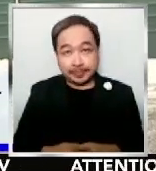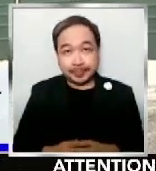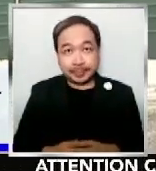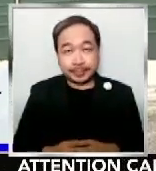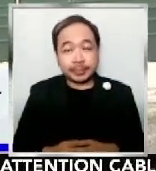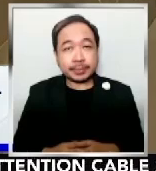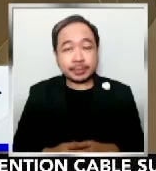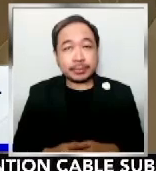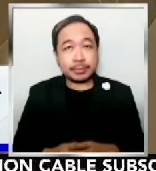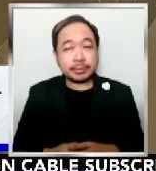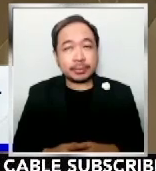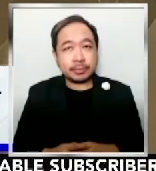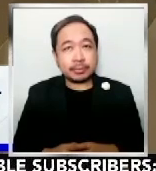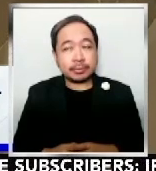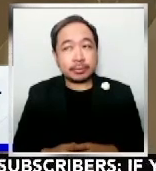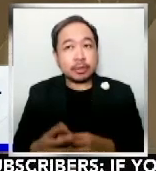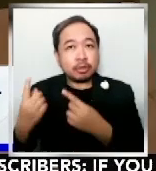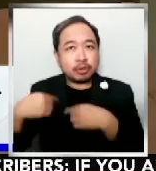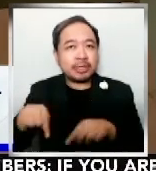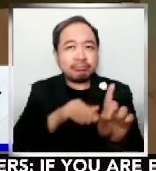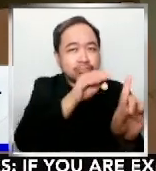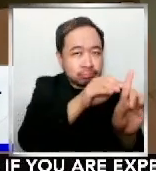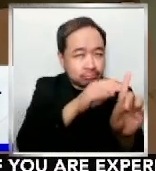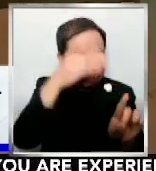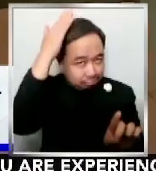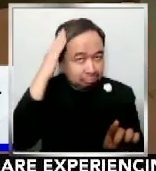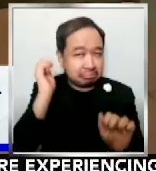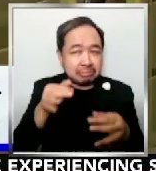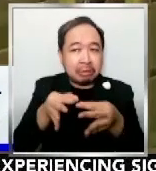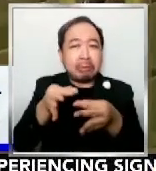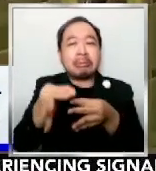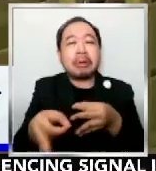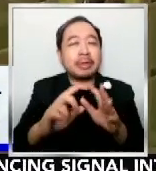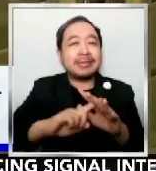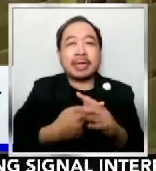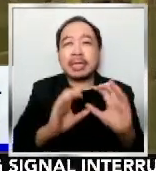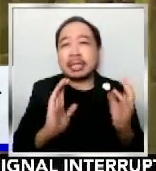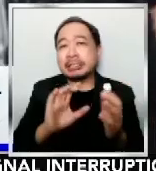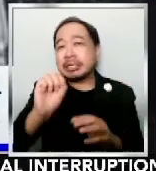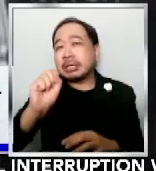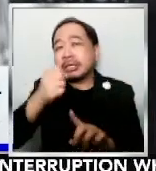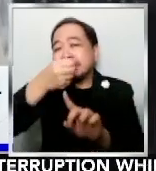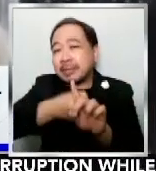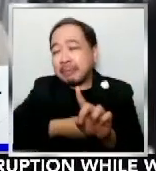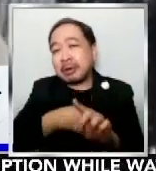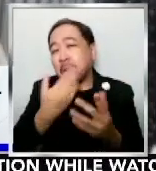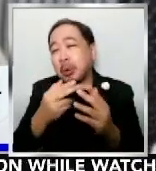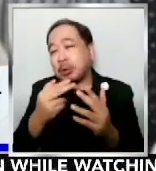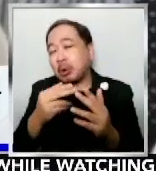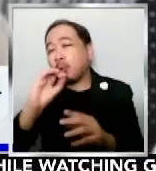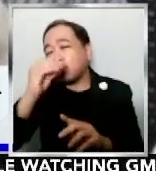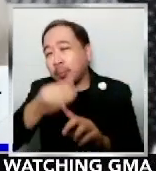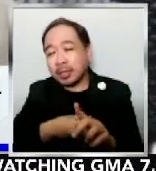Sa gitna ng mga panawagang iurong sa kalagitnaan ng Setyembre o simulan Oktubre ang pasukan mula sa itinakdang August 22, giit ni Vice